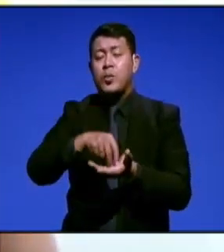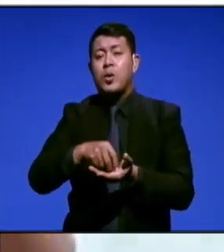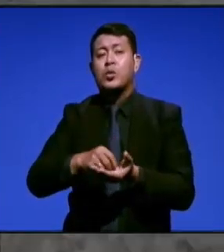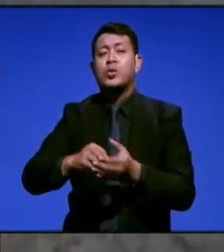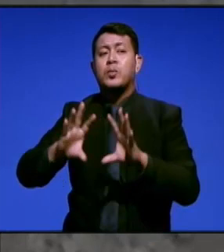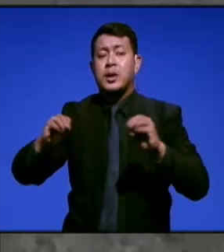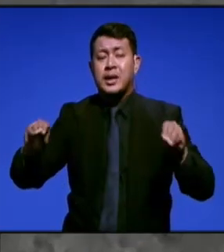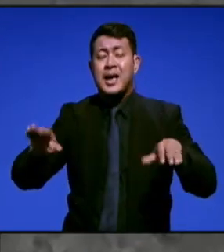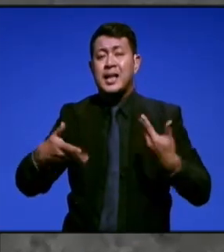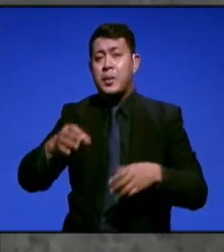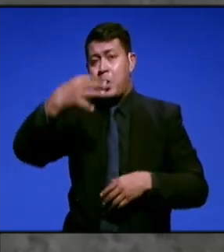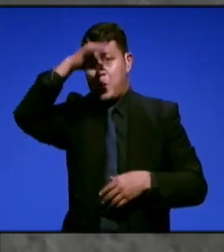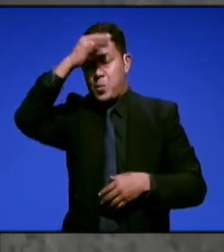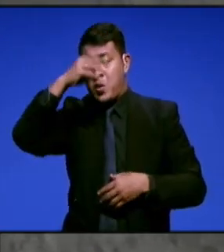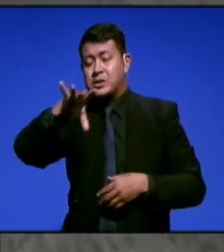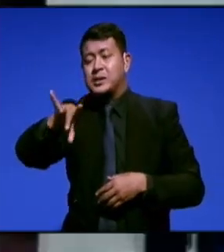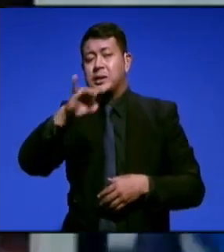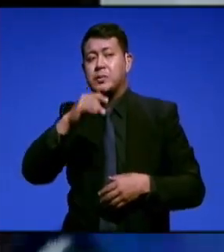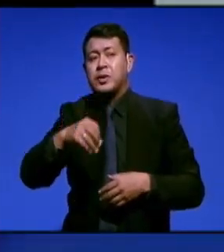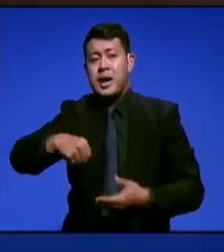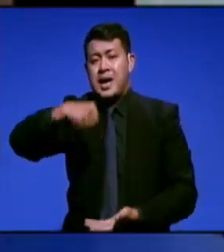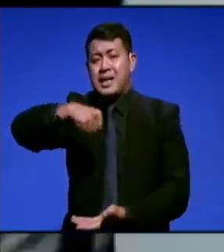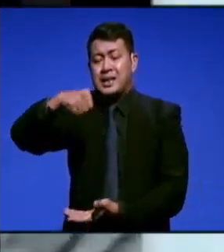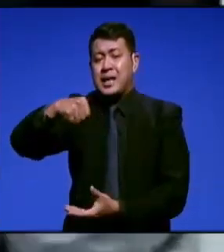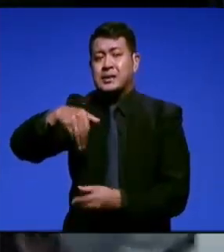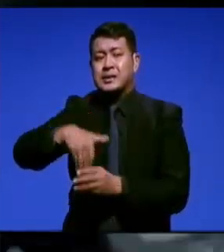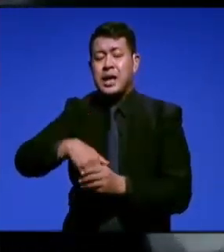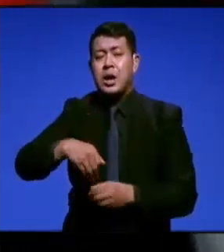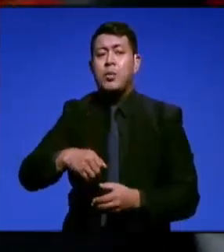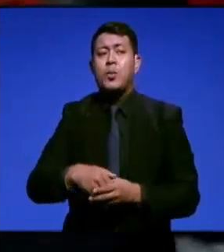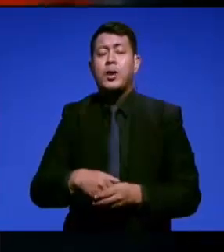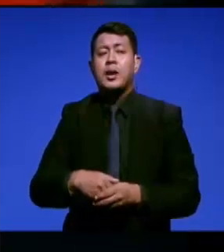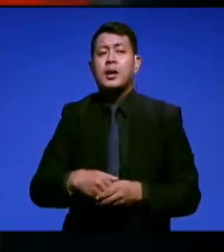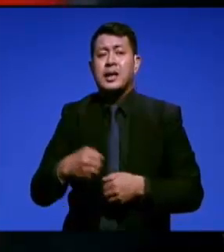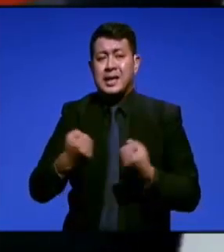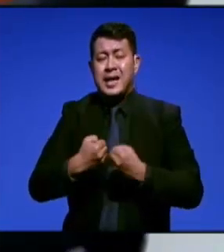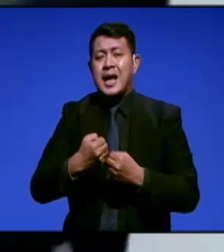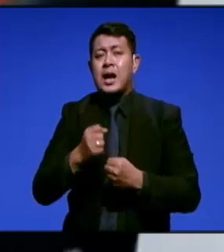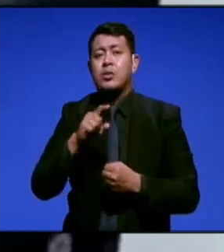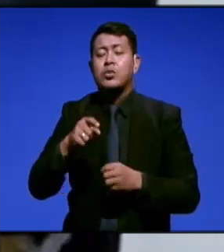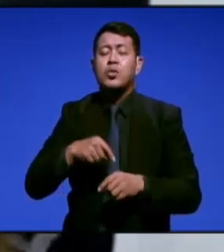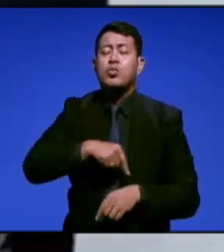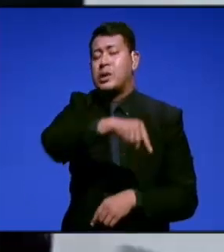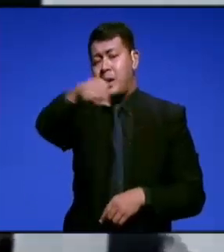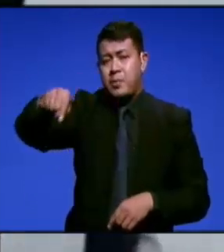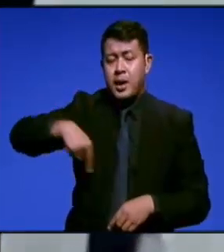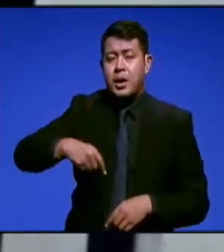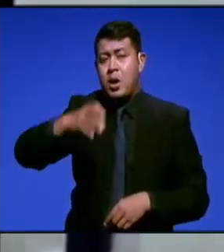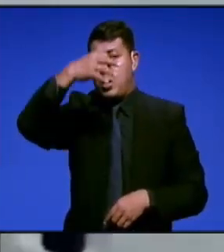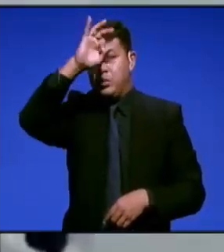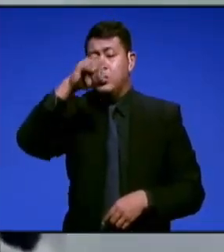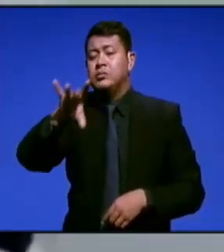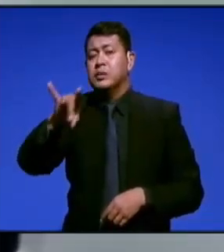bekerja. Namun polisi justru menemukan tas bawaan di dalam mobil. Kendaraan pun diperintahkan untuk putar balik. Polisi pun